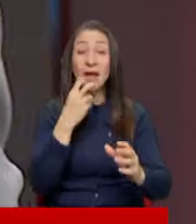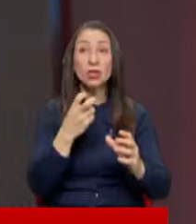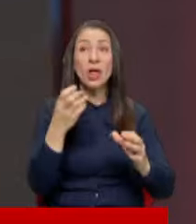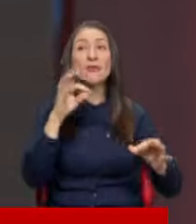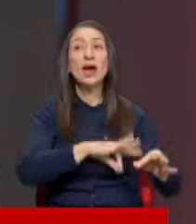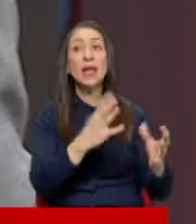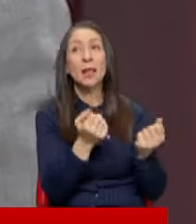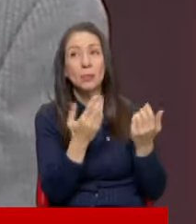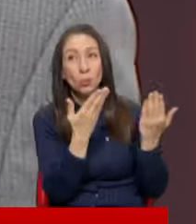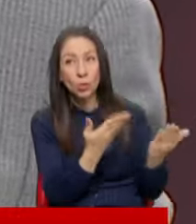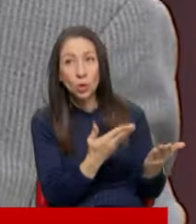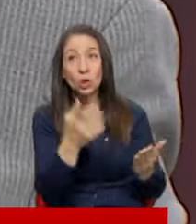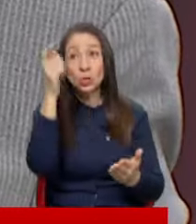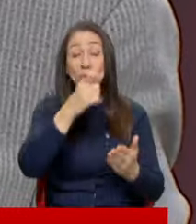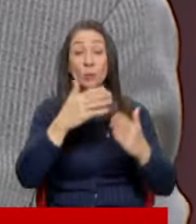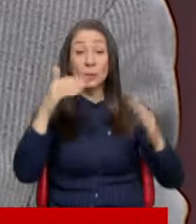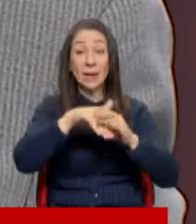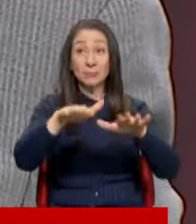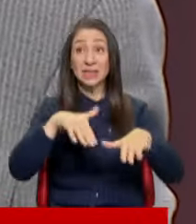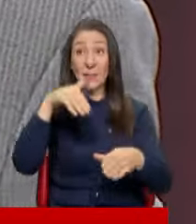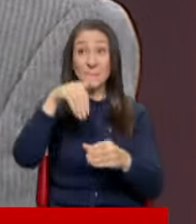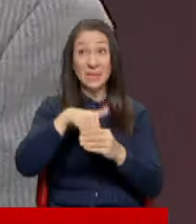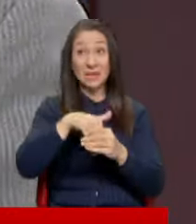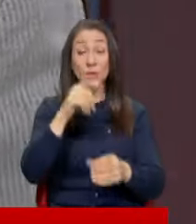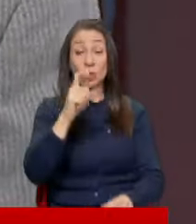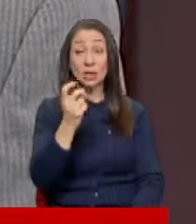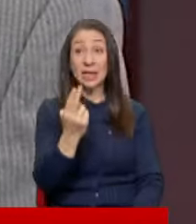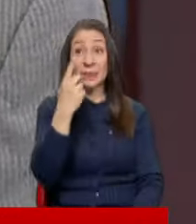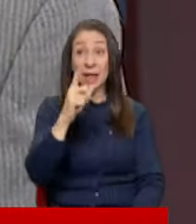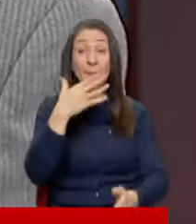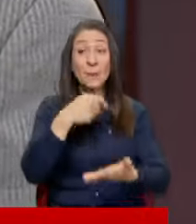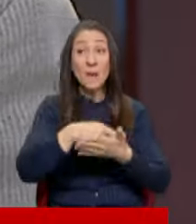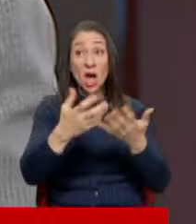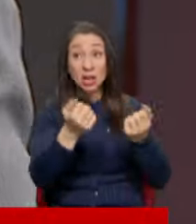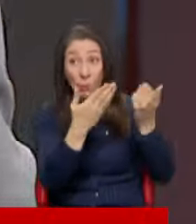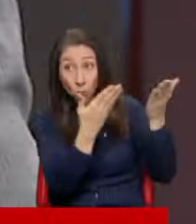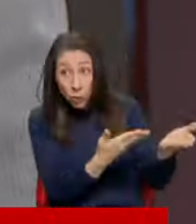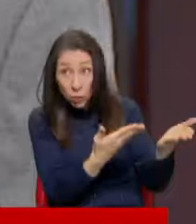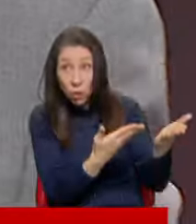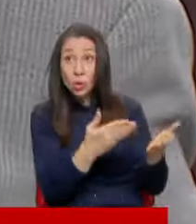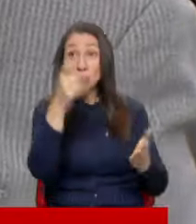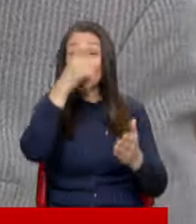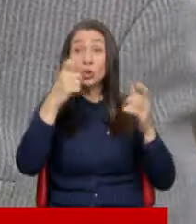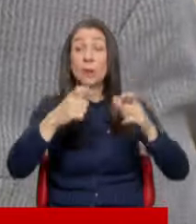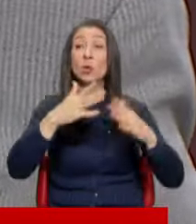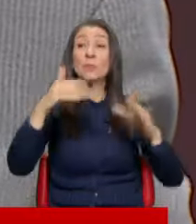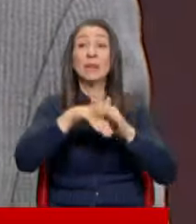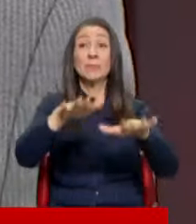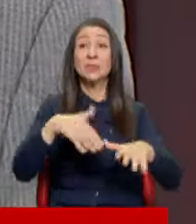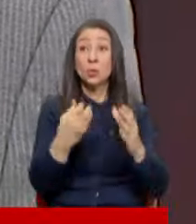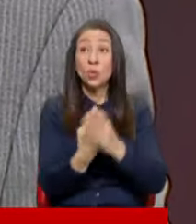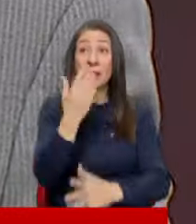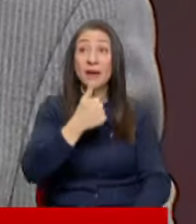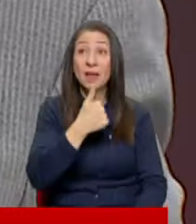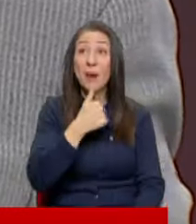faydalanan bu Türkiye Büyük Millet Meclisi'nden 97.000 L emekli maaşı alan bu Türkiye büyük millet meclisini